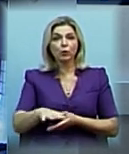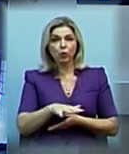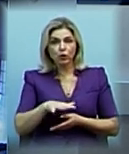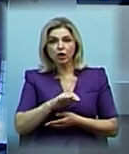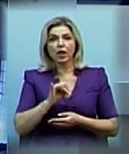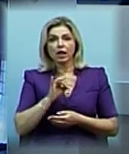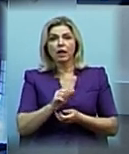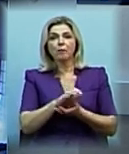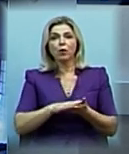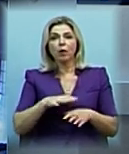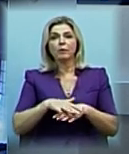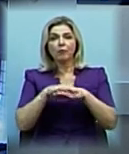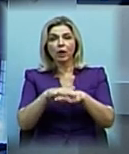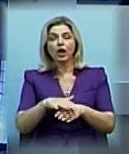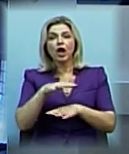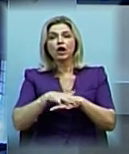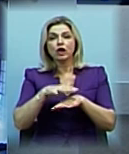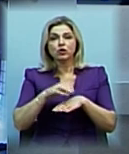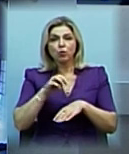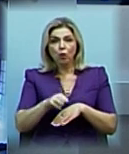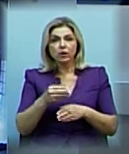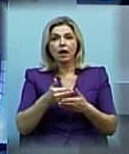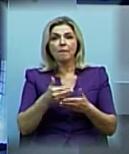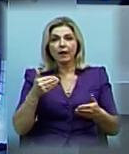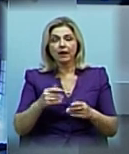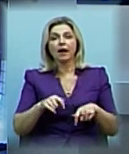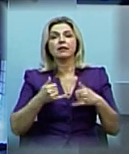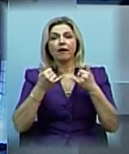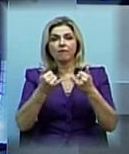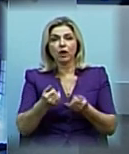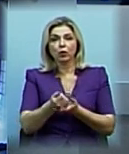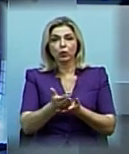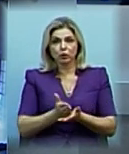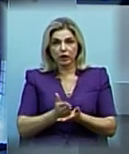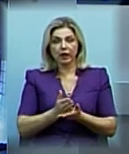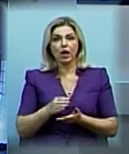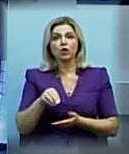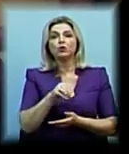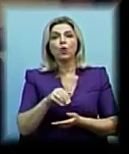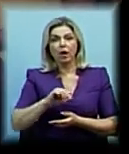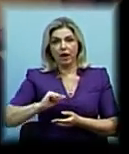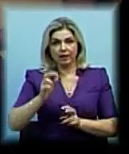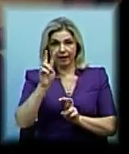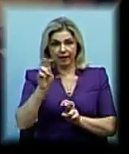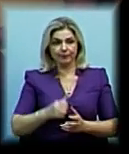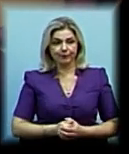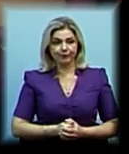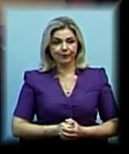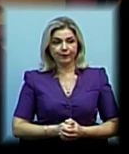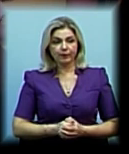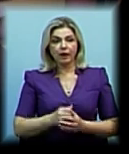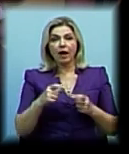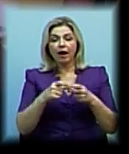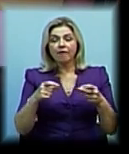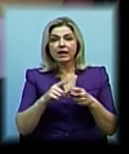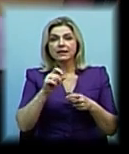переказувати кошти на розрахунковий рахунок попереднього надавача послуг ТОВ «Соляні». Павло Гарієв у квитанції